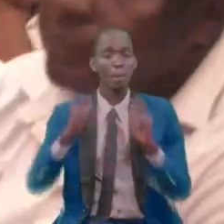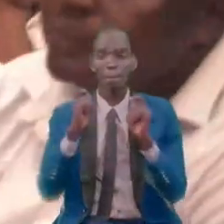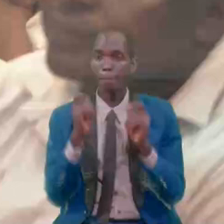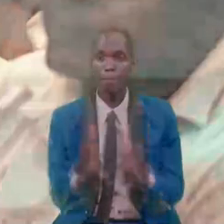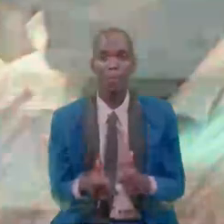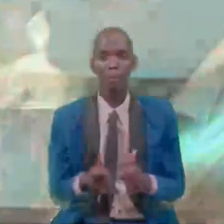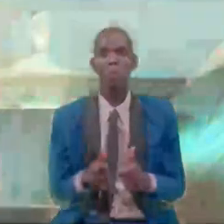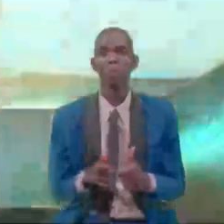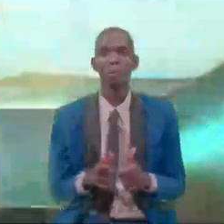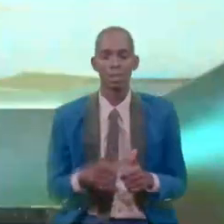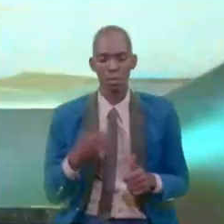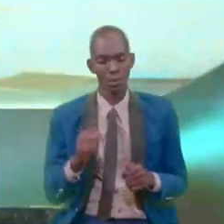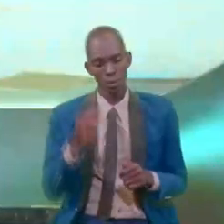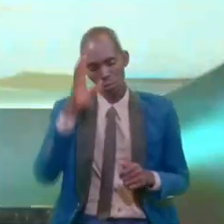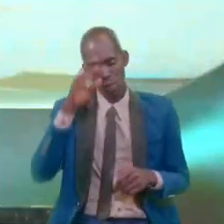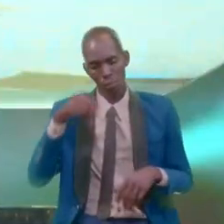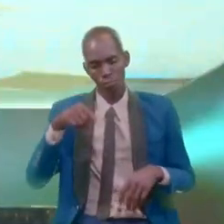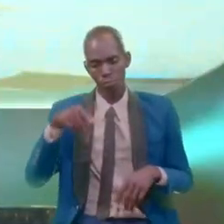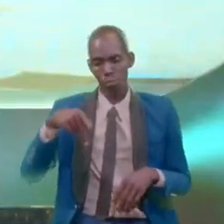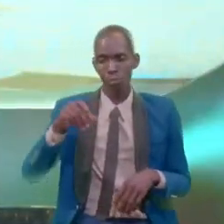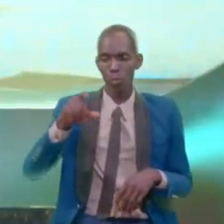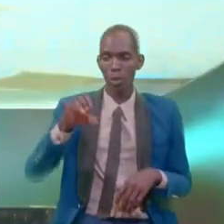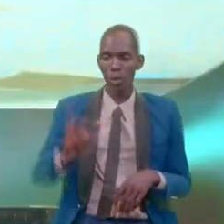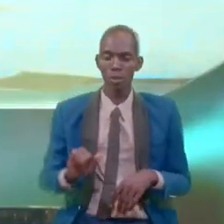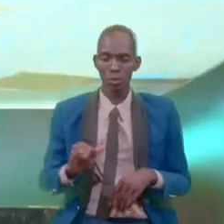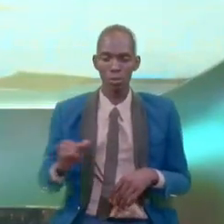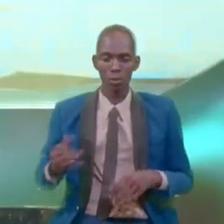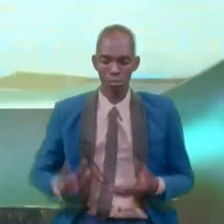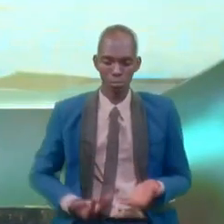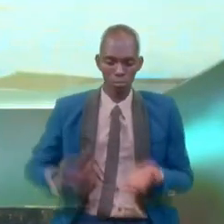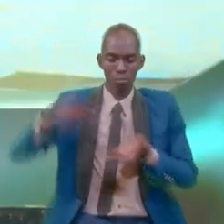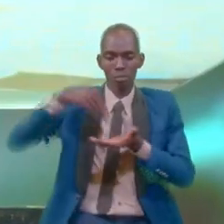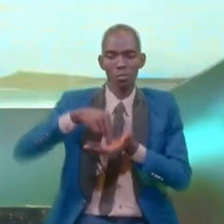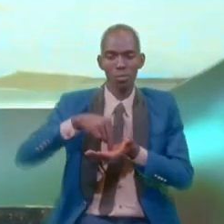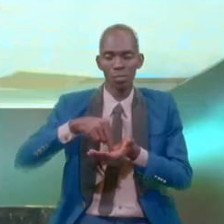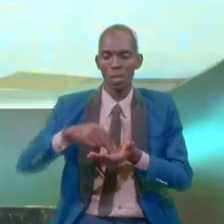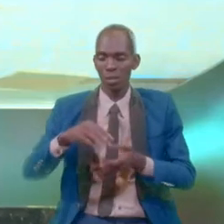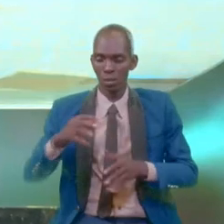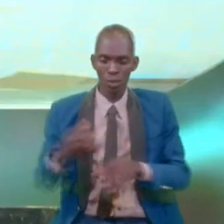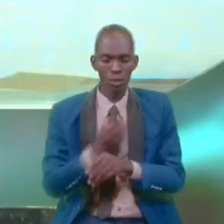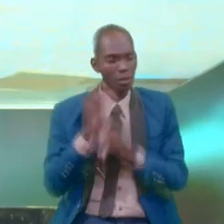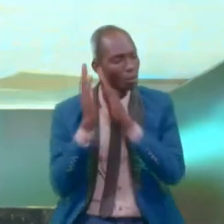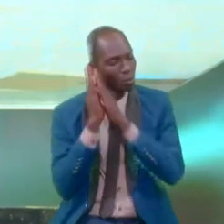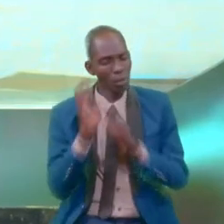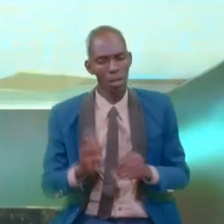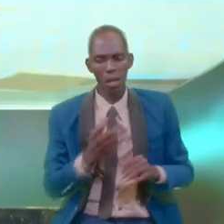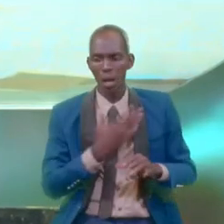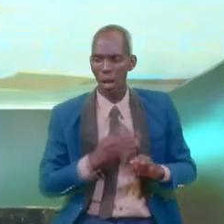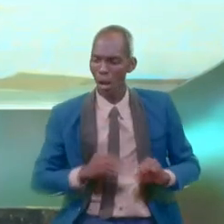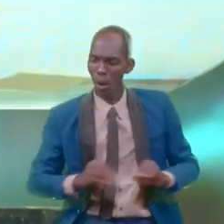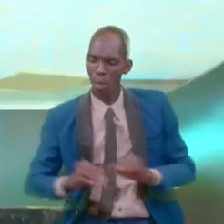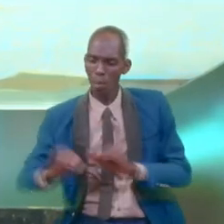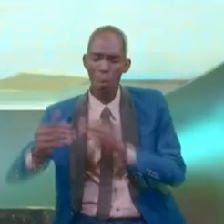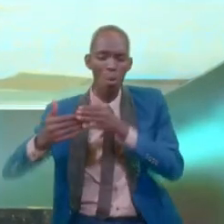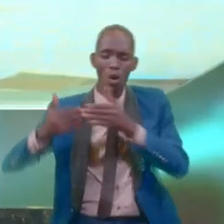et à l'instant, il se leva, prit son lit, et sortit en présence de tout le monde,